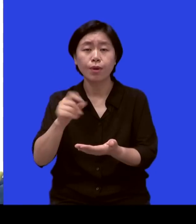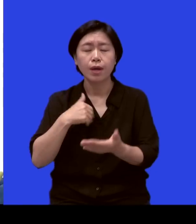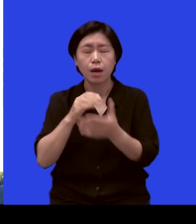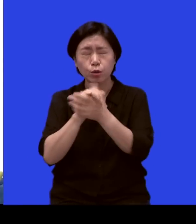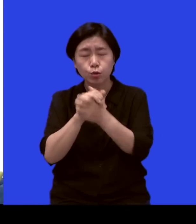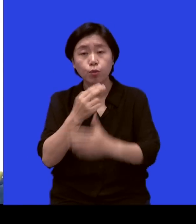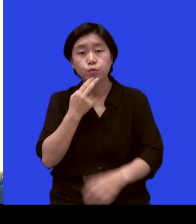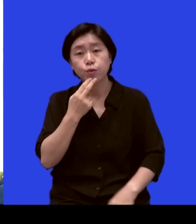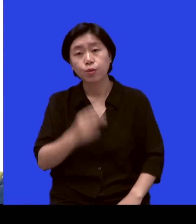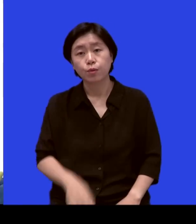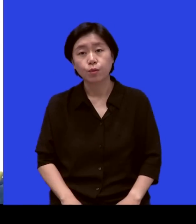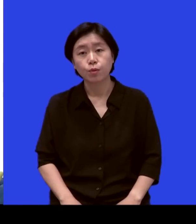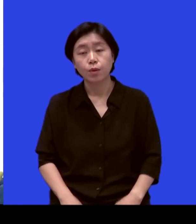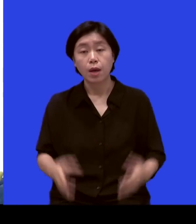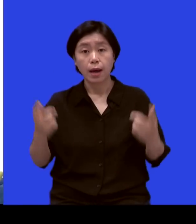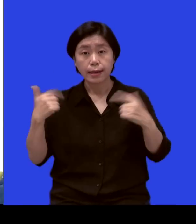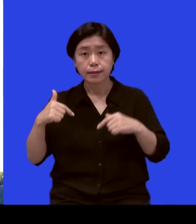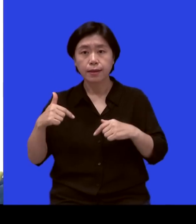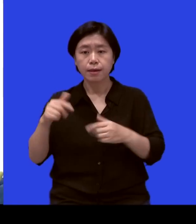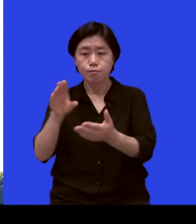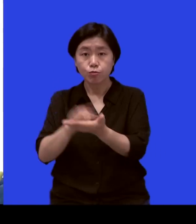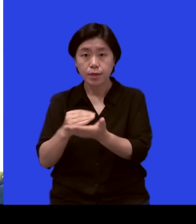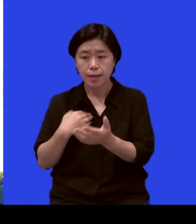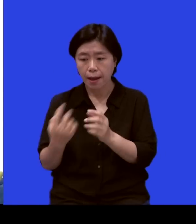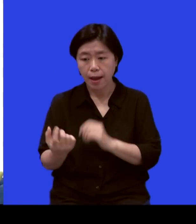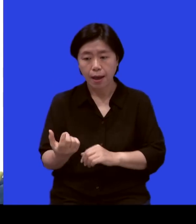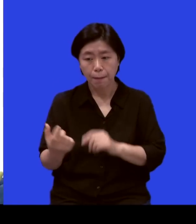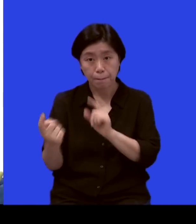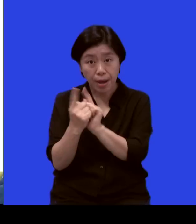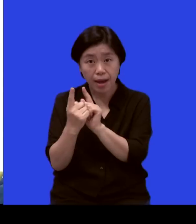늘 그냥 앉으면 아유 주여 그리고 무슨 기도를 했는데